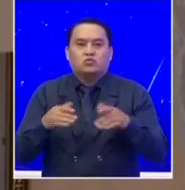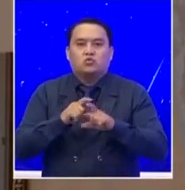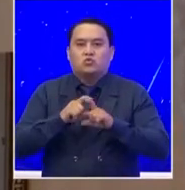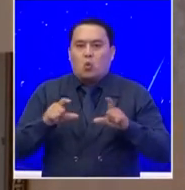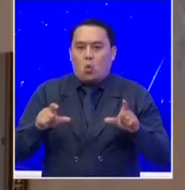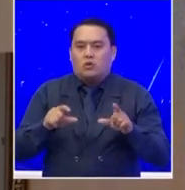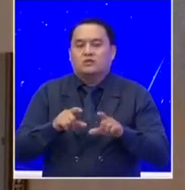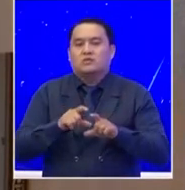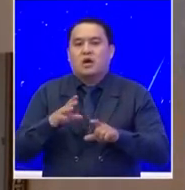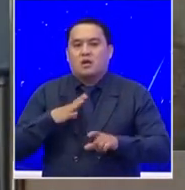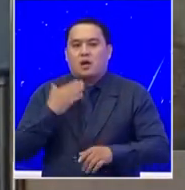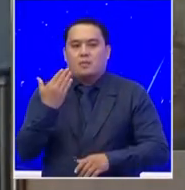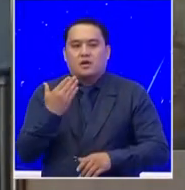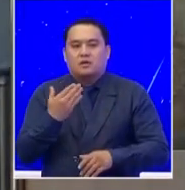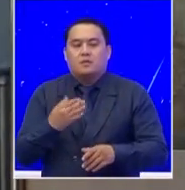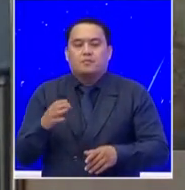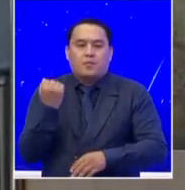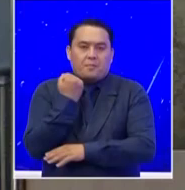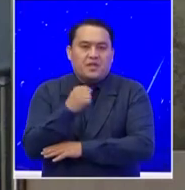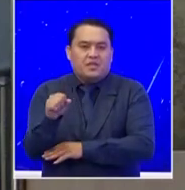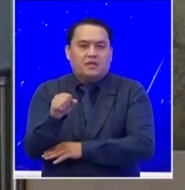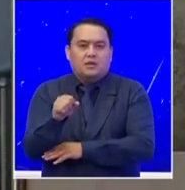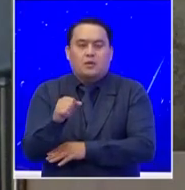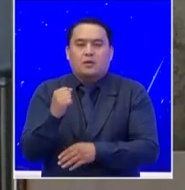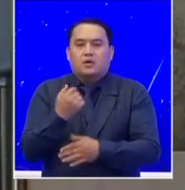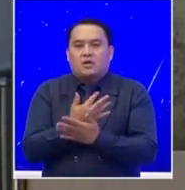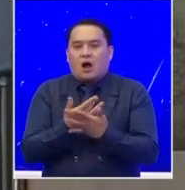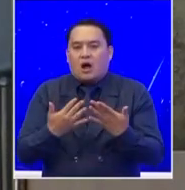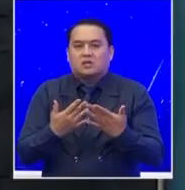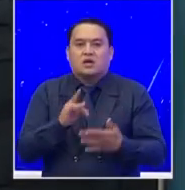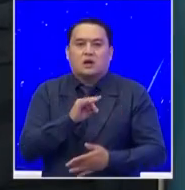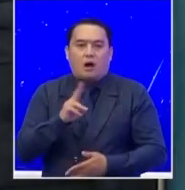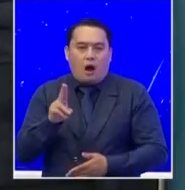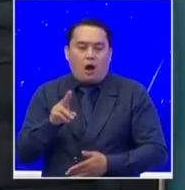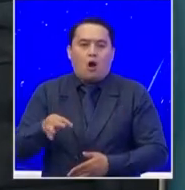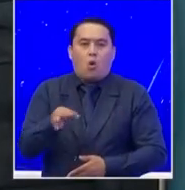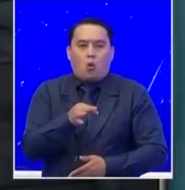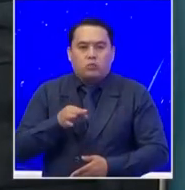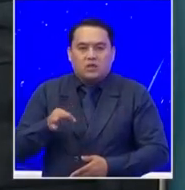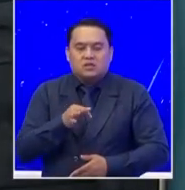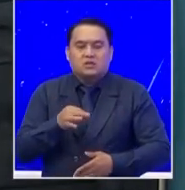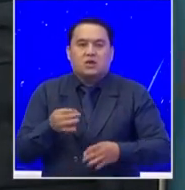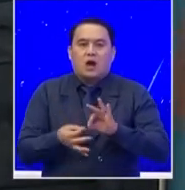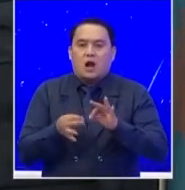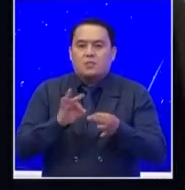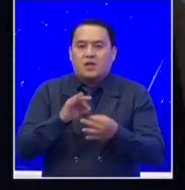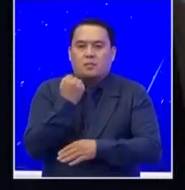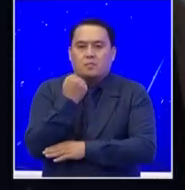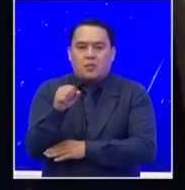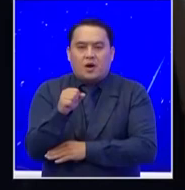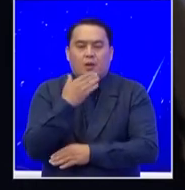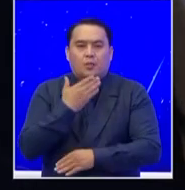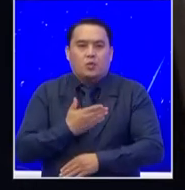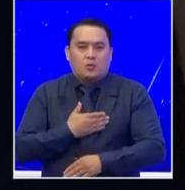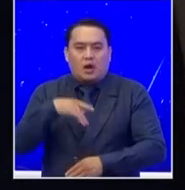обучения в стенах школы она не раз становилась победителем и призером различных республиканских и областных олимпиад. Любимый предмет выпускницы